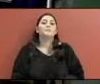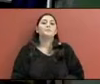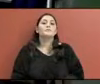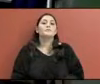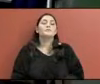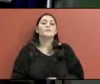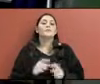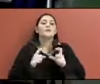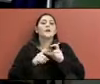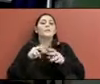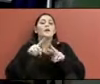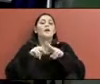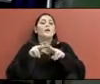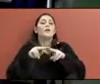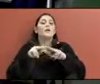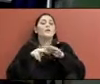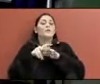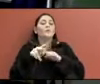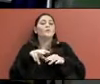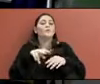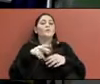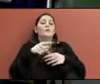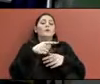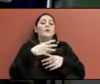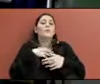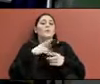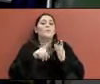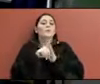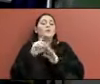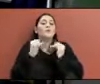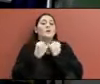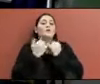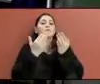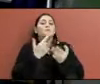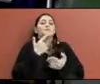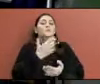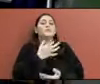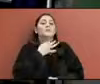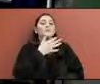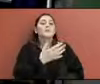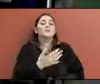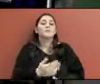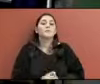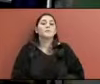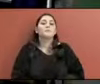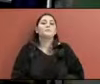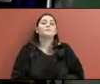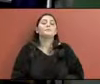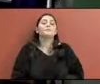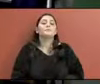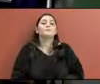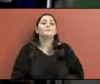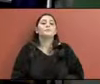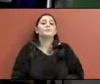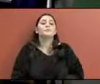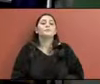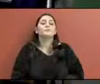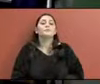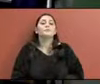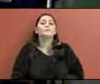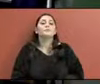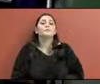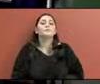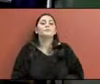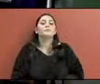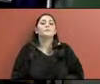Akyol, hayırlı yayınlar, başarılar kardeşim demiş. Teşekkür ederim ablacığım, sağ ol. Fatma Diyaroğlu, Fatma Diyaroğlu